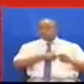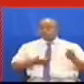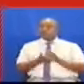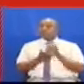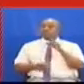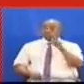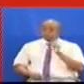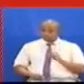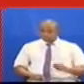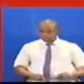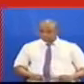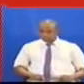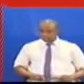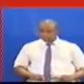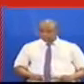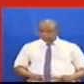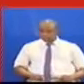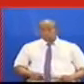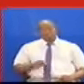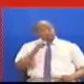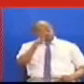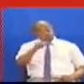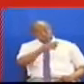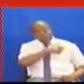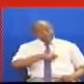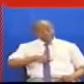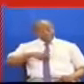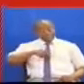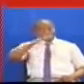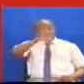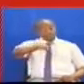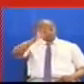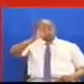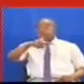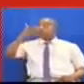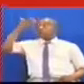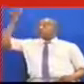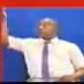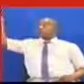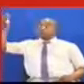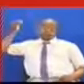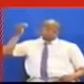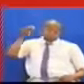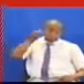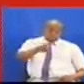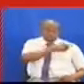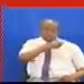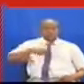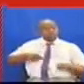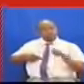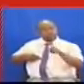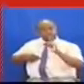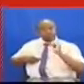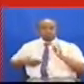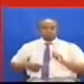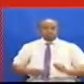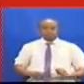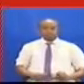chaguo la Watanzania ambaye Mungu ametupa kwa kipindi hichi. Kwa kweli